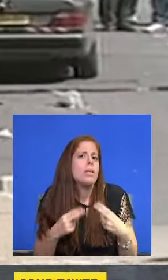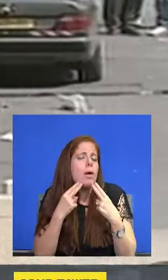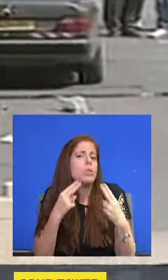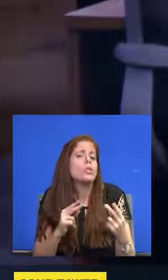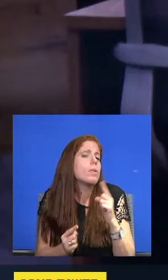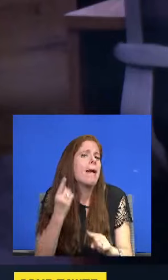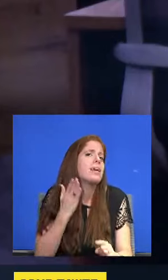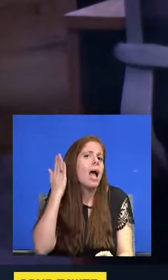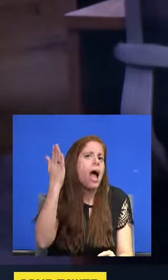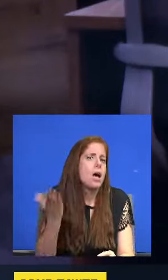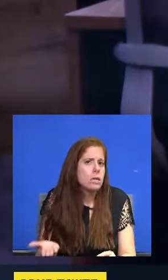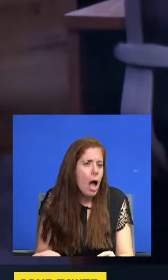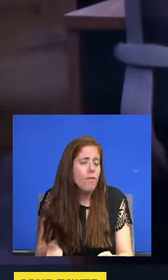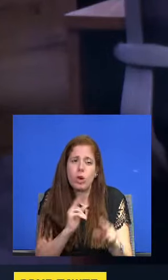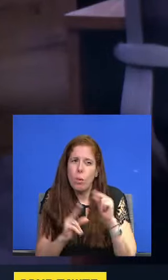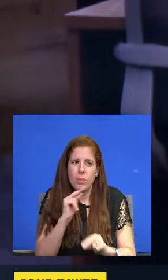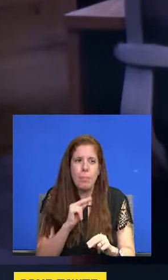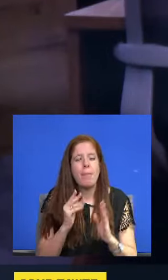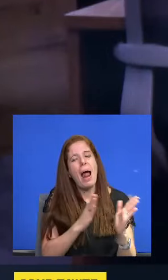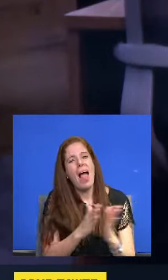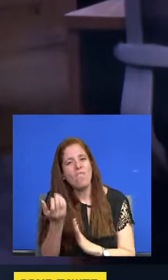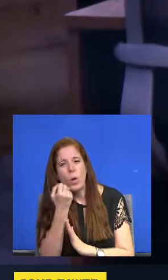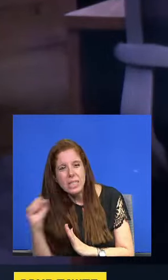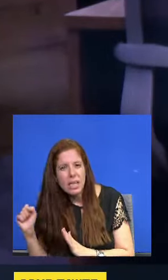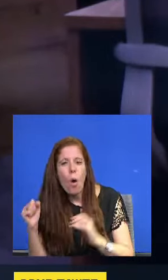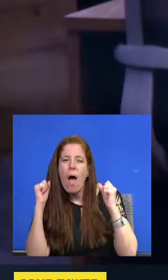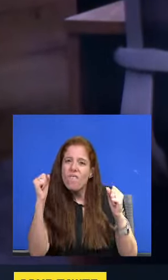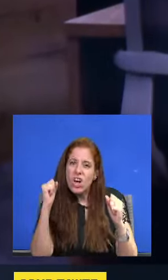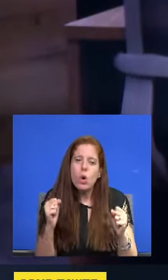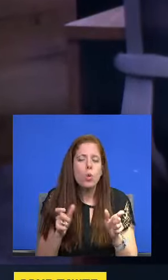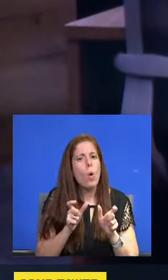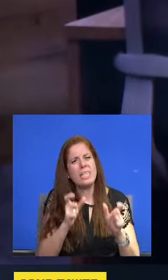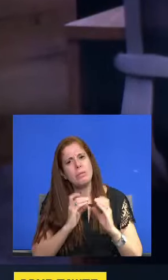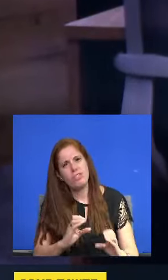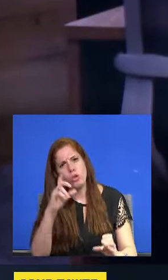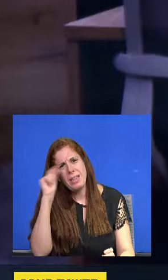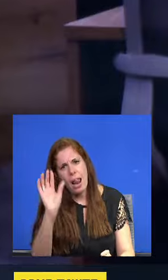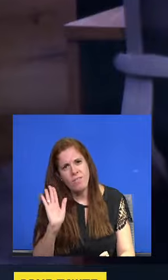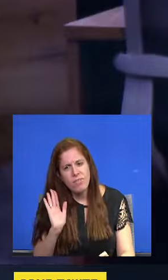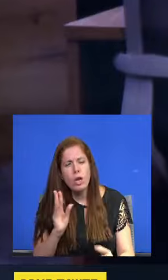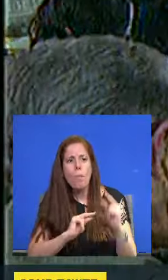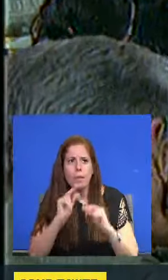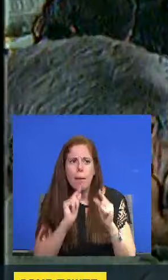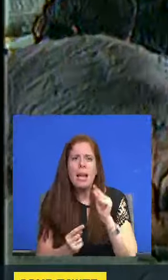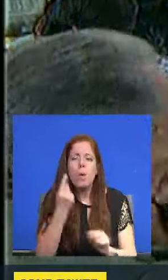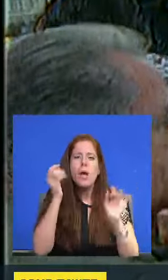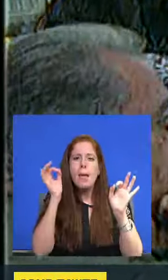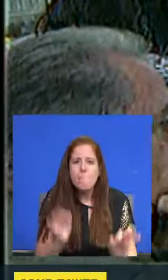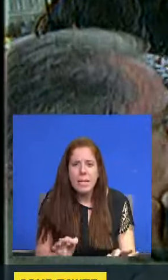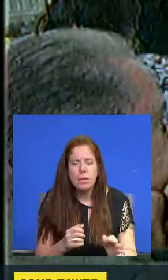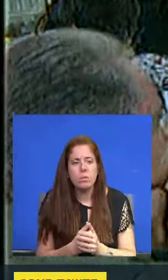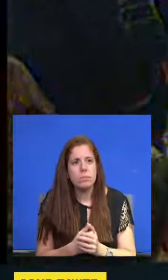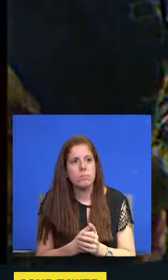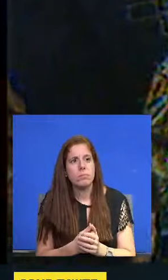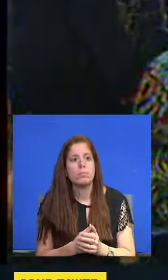כך. ואנחנו לא מדברים על הפרות סדר, ולא מדברים על הפגנות, ולא מדברים על חסימת כבישים בתל אביב. אנחנו מדברים על אירועי אמת. בארגון עדאלה